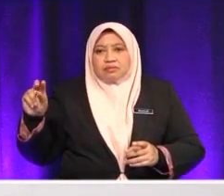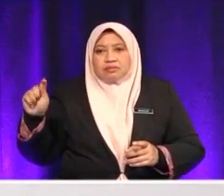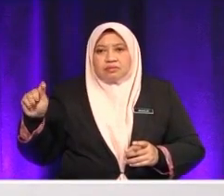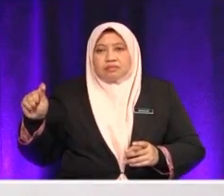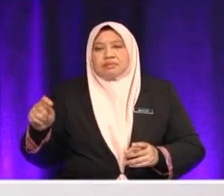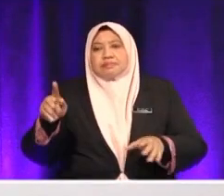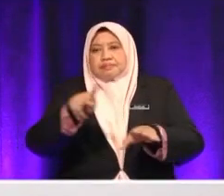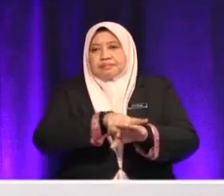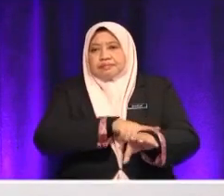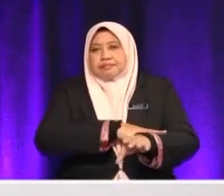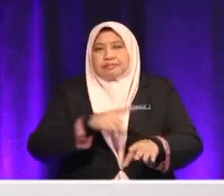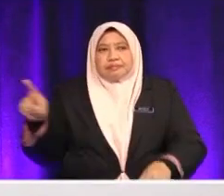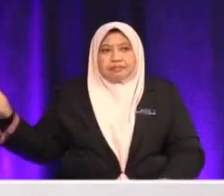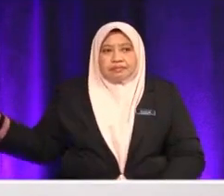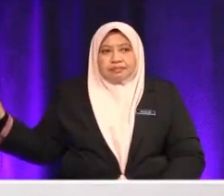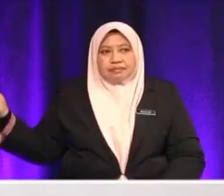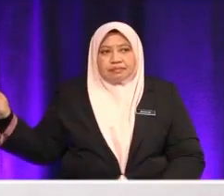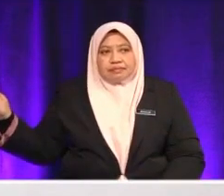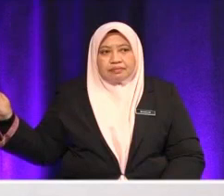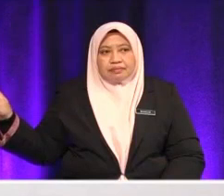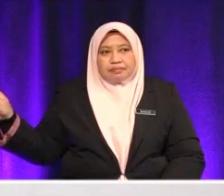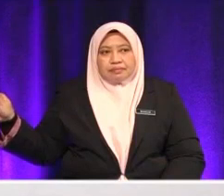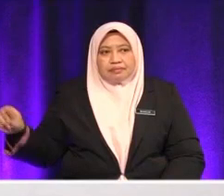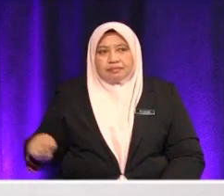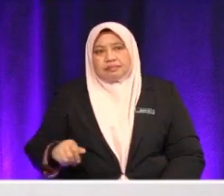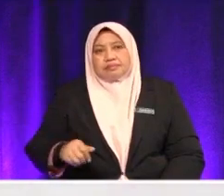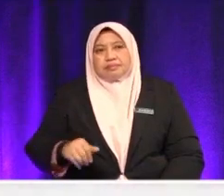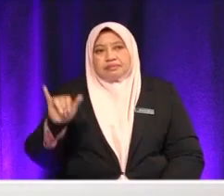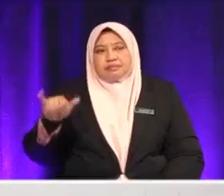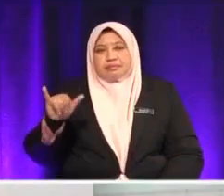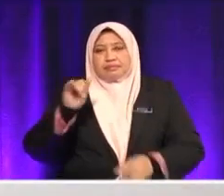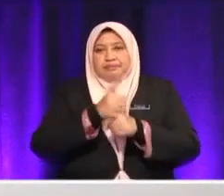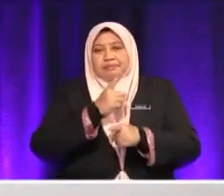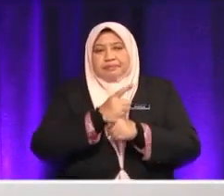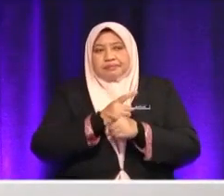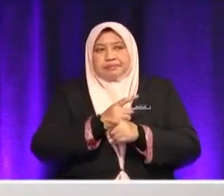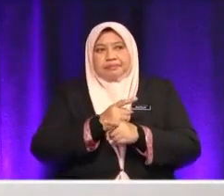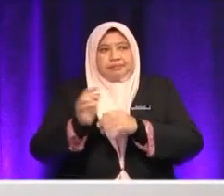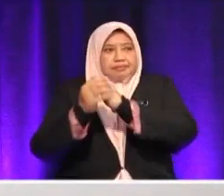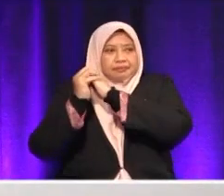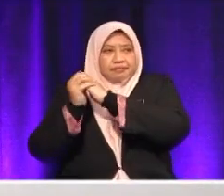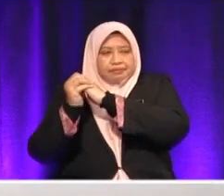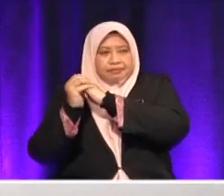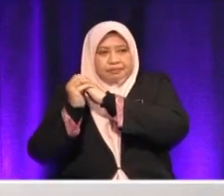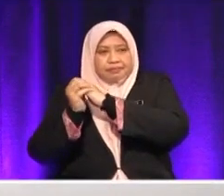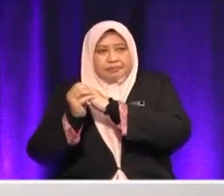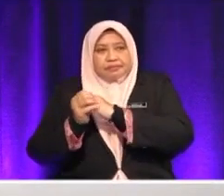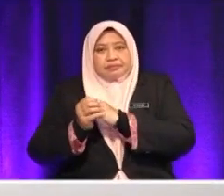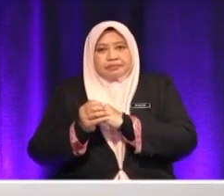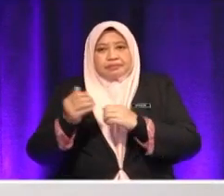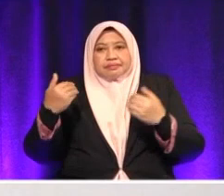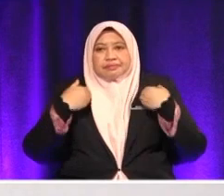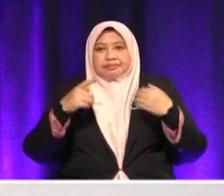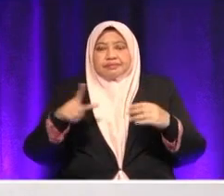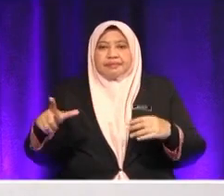kanan oke dan kita lihat jawaban tersebut yuk betul tahnia dan sabas jawabannya adalah